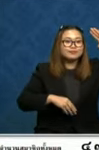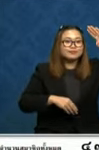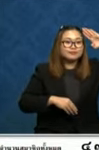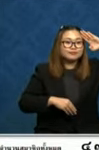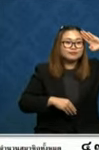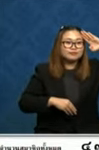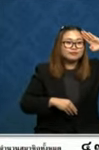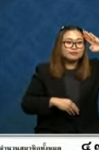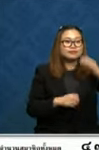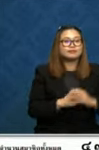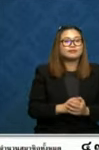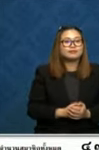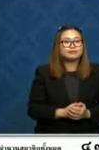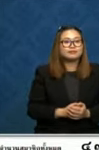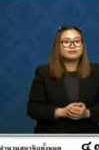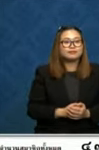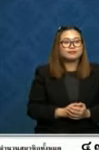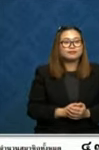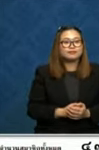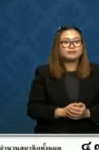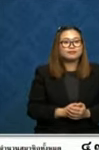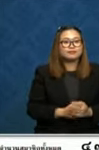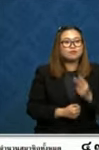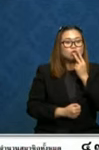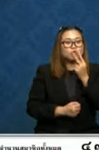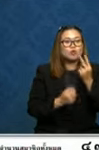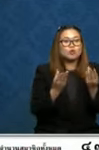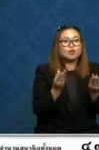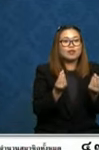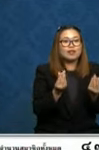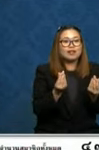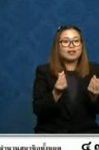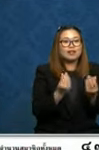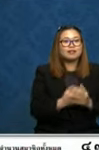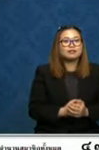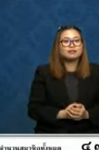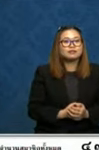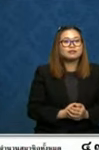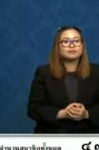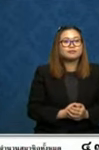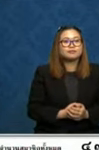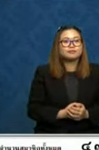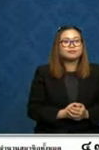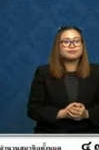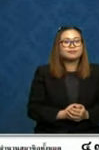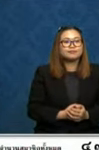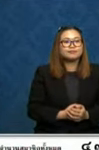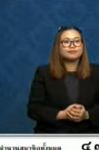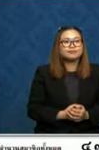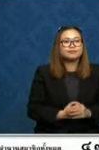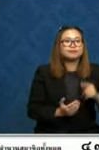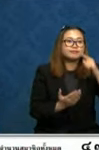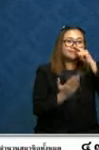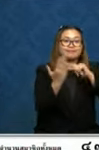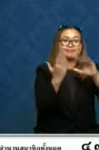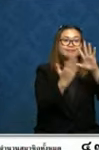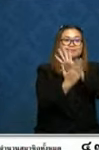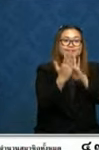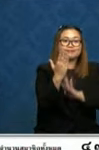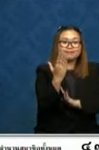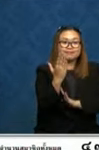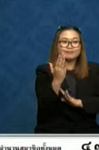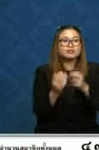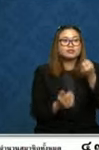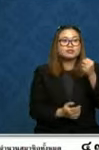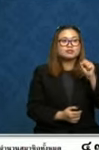มีถ้าเราดูตัวเลขนะครับที่ราชพัสดุทั้งหมดนะครับทั่วประเทศไทยมีอยู่ 12.5 ล้